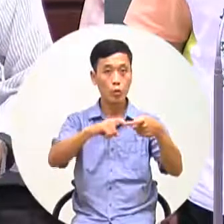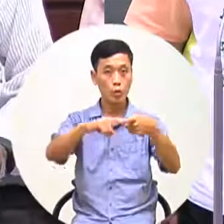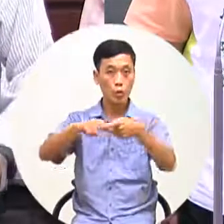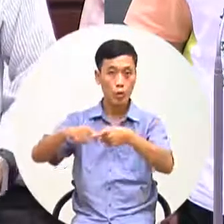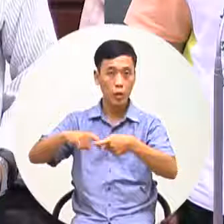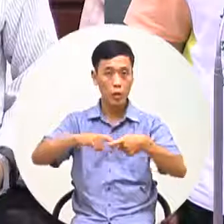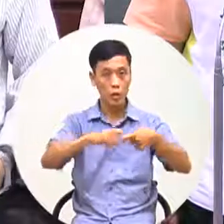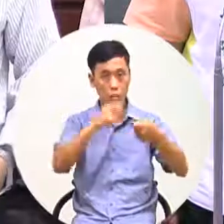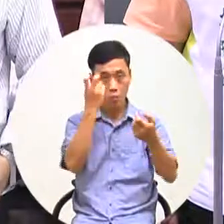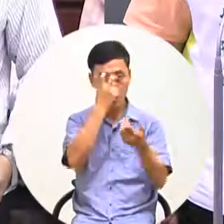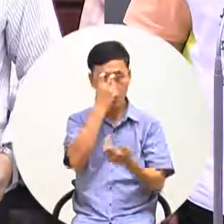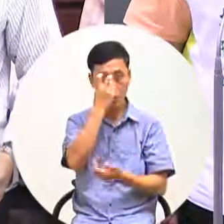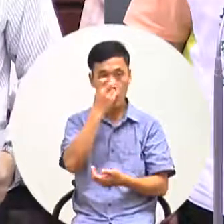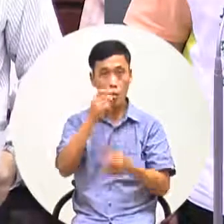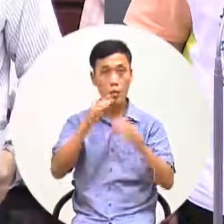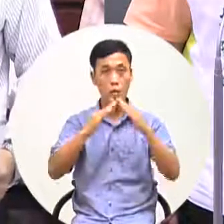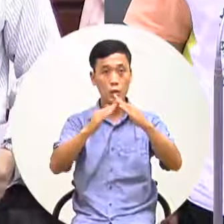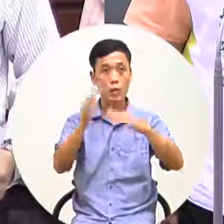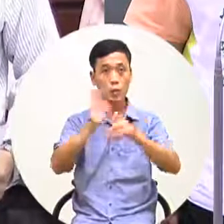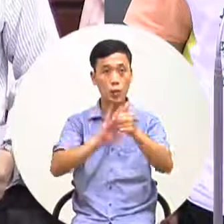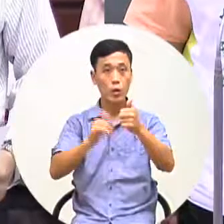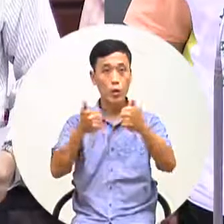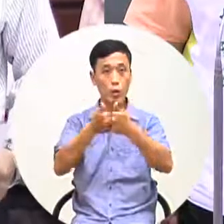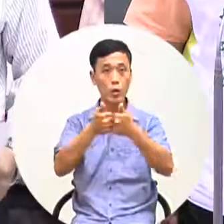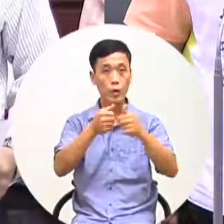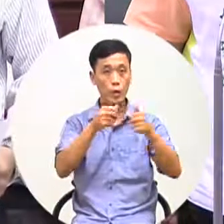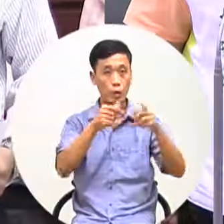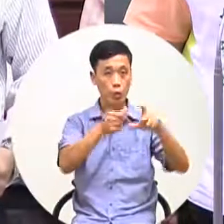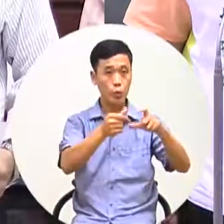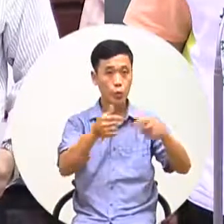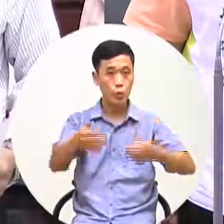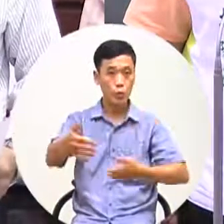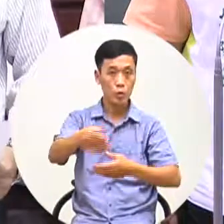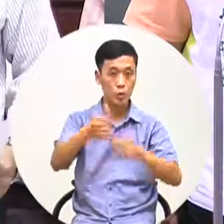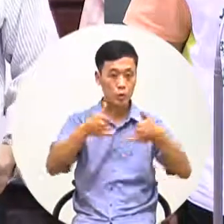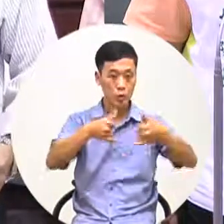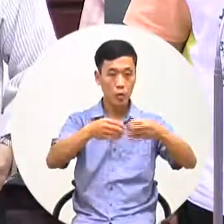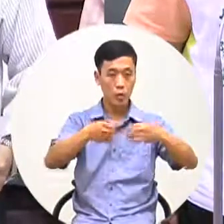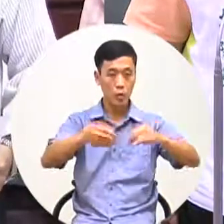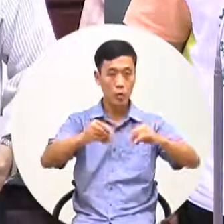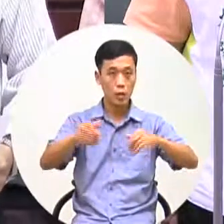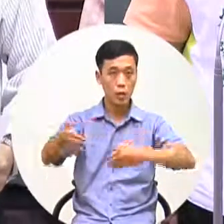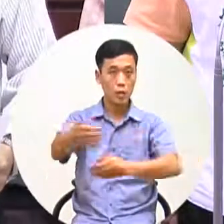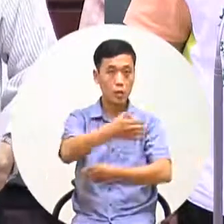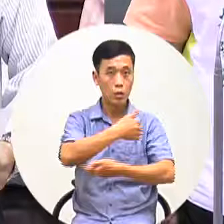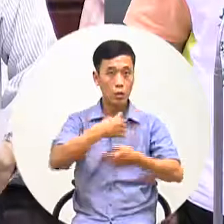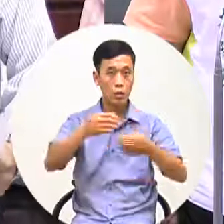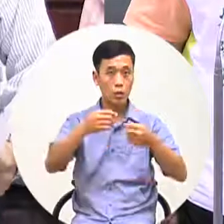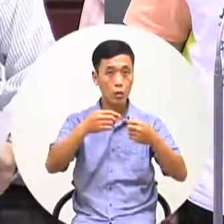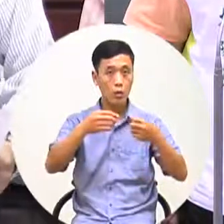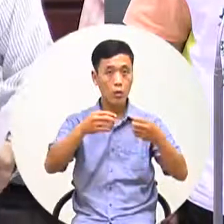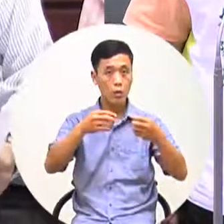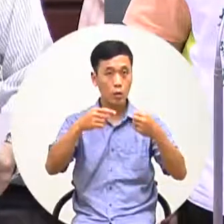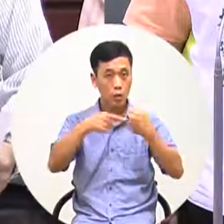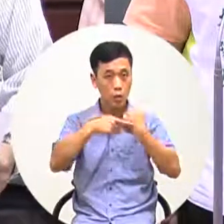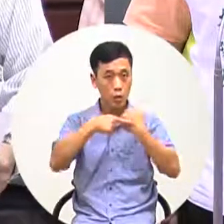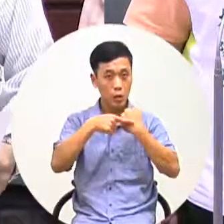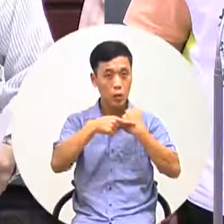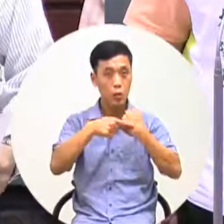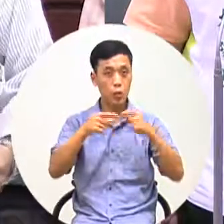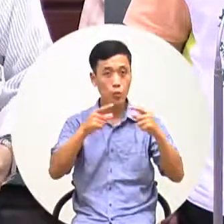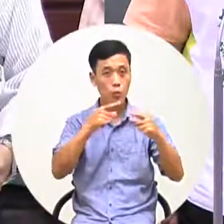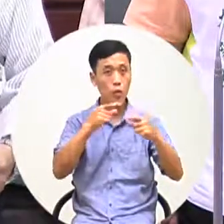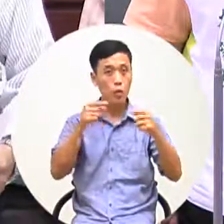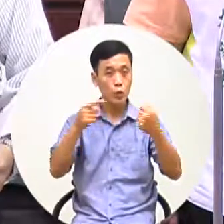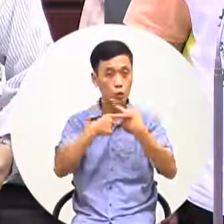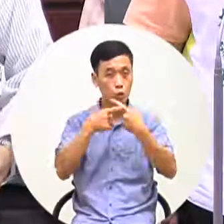参迄个区政小组吼、哦、的成员联审，爱有一寡意见。啊，当中当然你正阿讲的遐个迄个